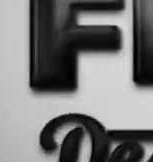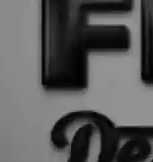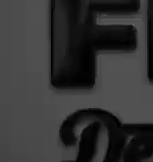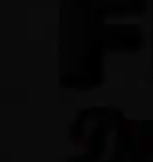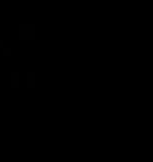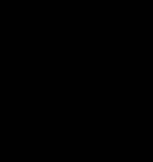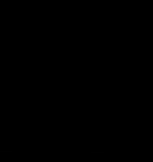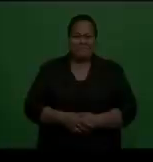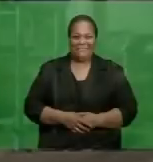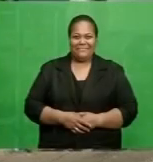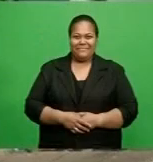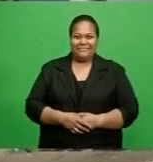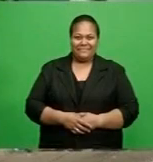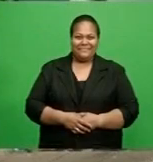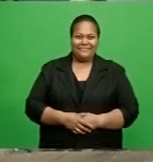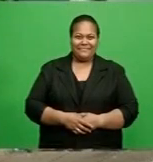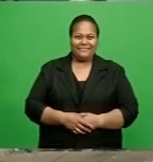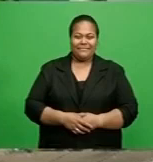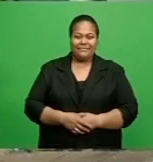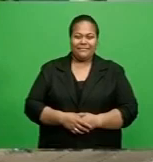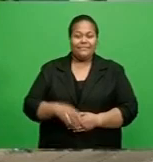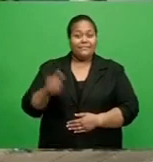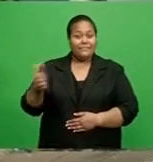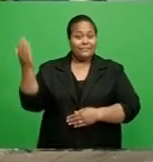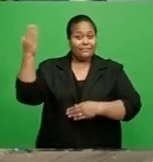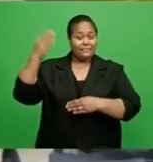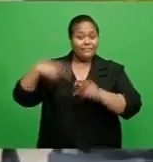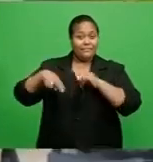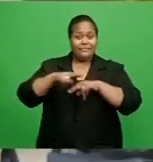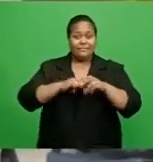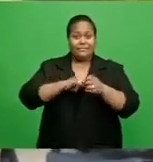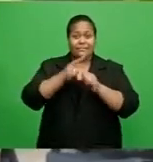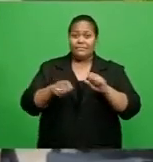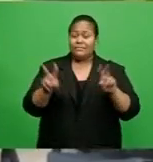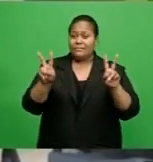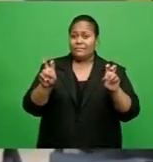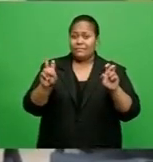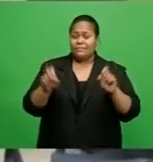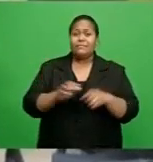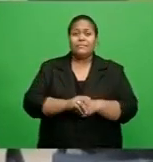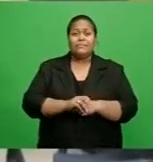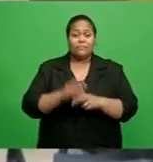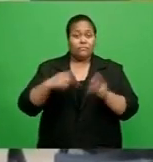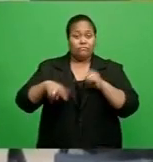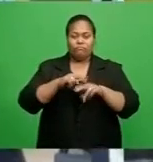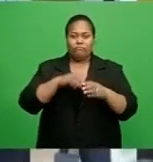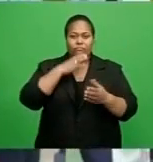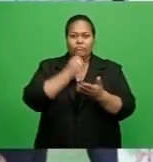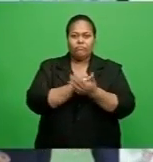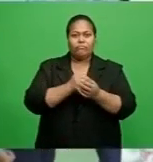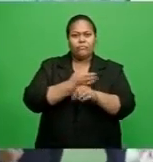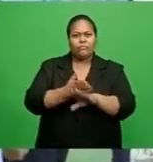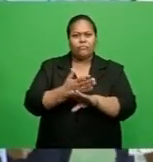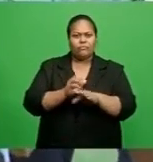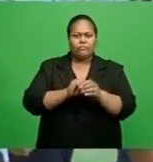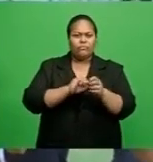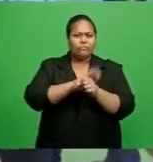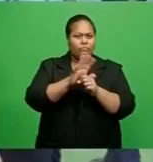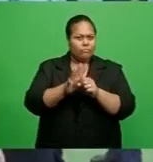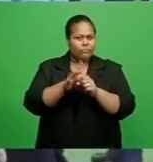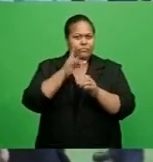2 देश की धड़कन। Good evening, Fiji. In this bulletin, Fiji confirms new COVID-19 case in